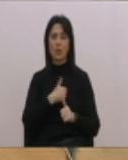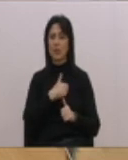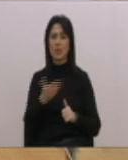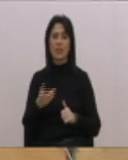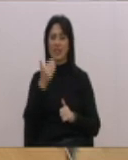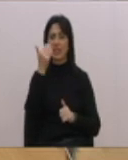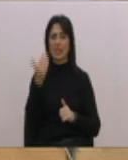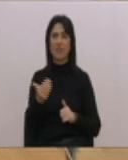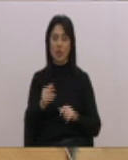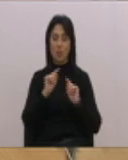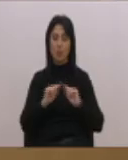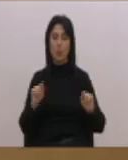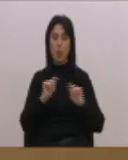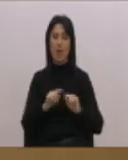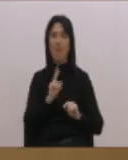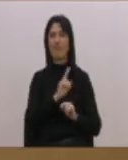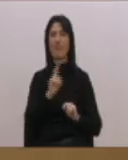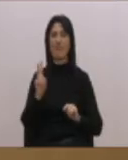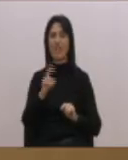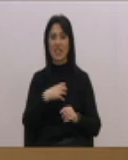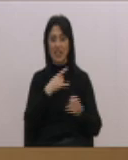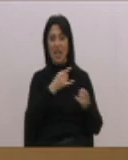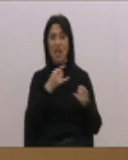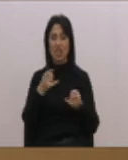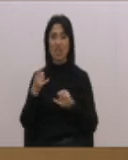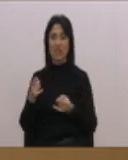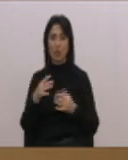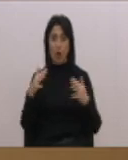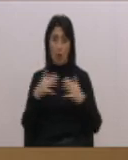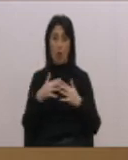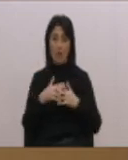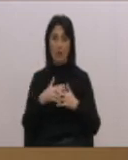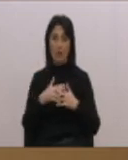იყოს თქვენი პროპაგანდა, რომ ვინმე დააშინოთ ომით,